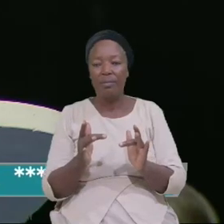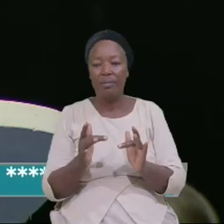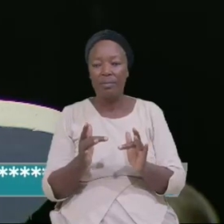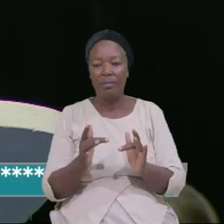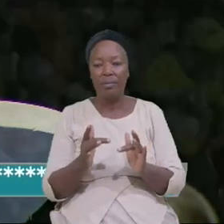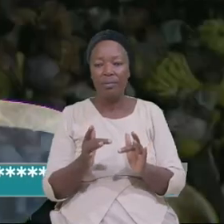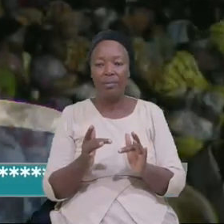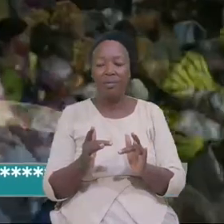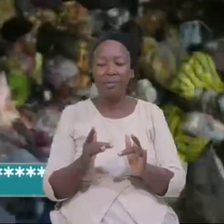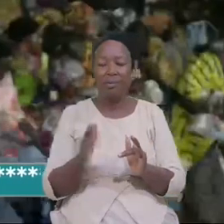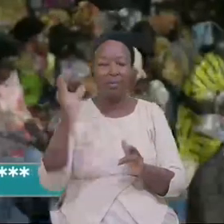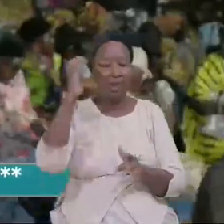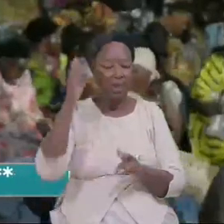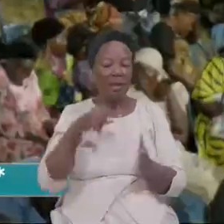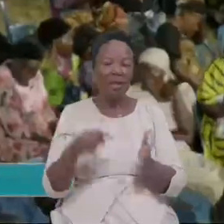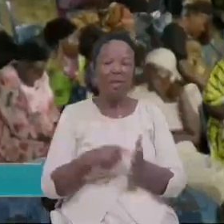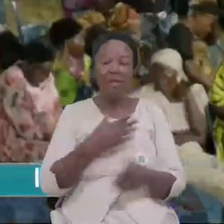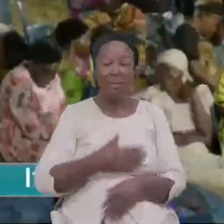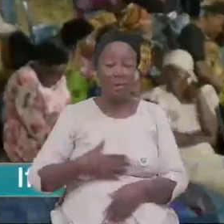Pour ceux qui sont connectés,